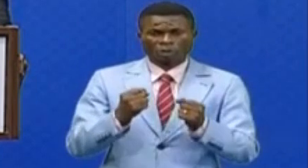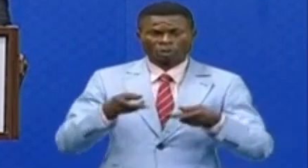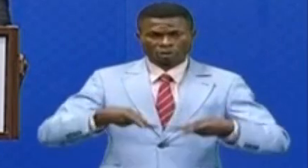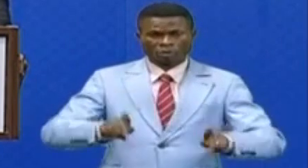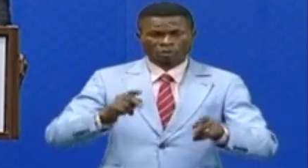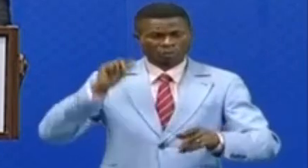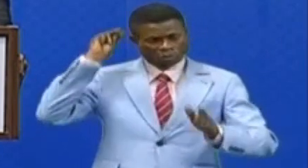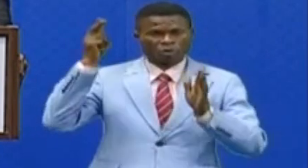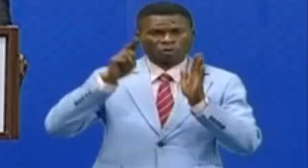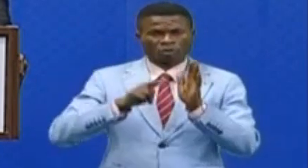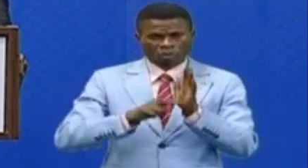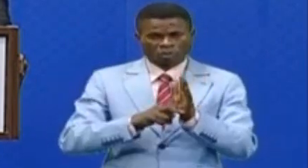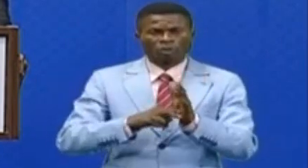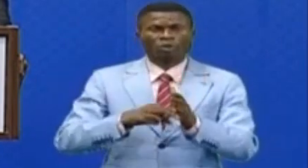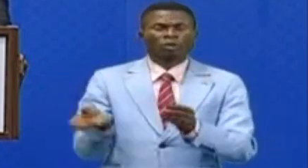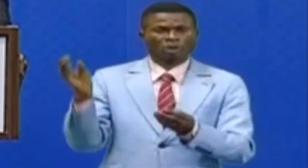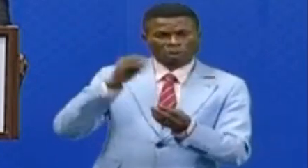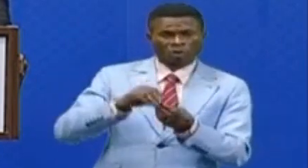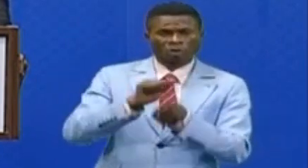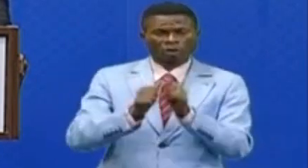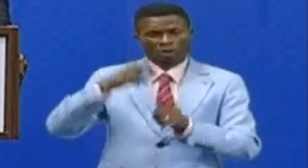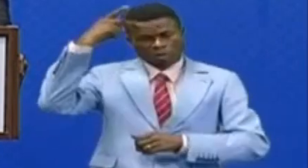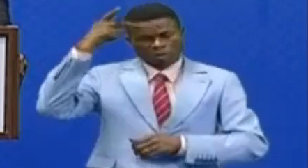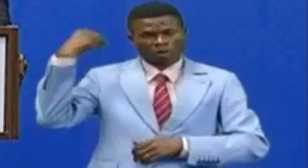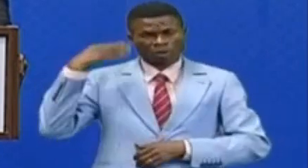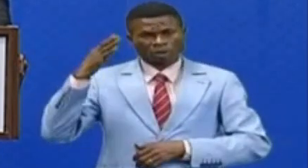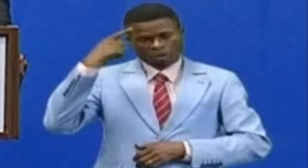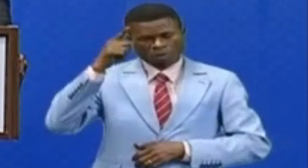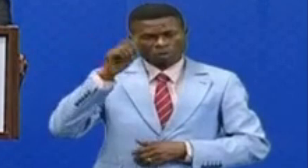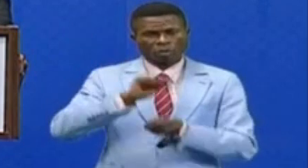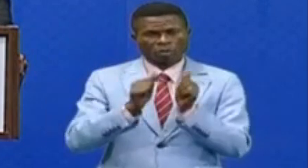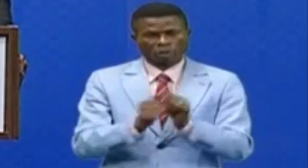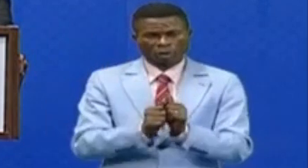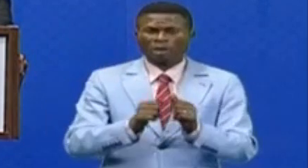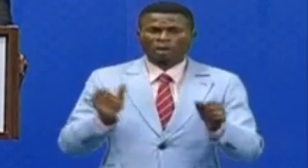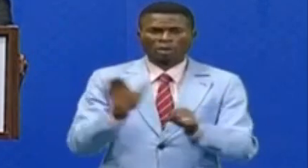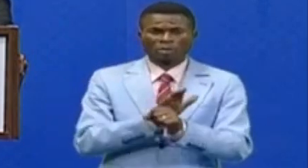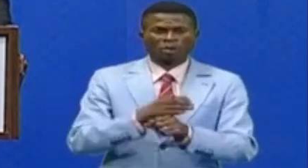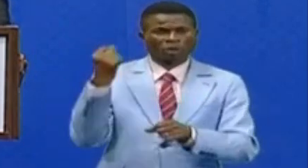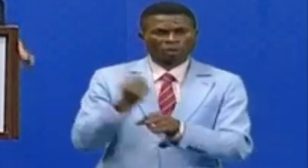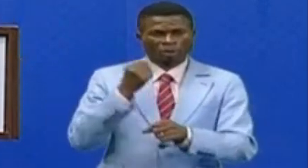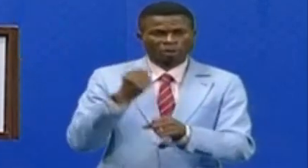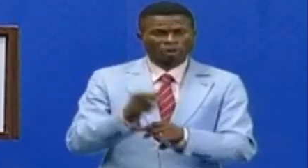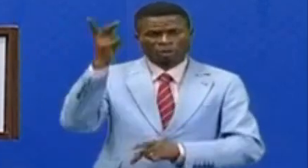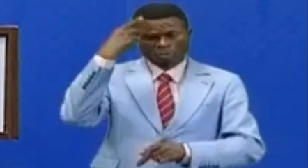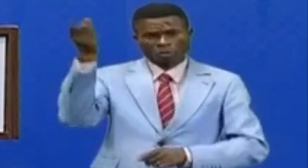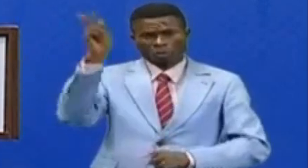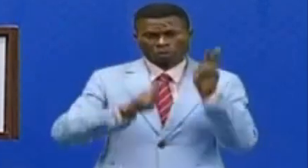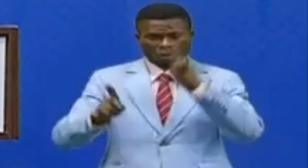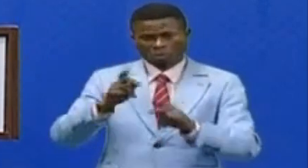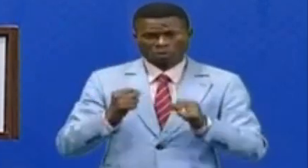au gouvernement d'ajuster ses politiques publiques en vue de tendre vers une situation de plein emploi pour sa population